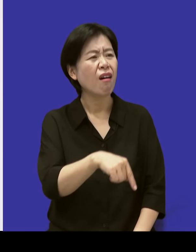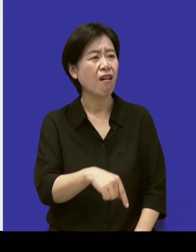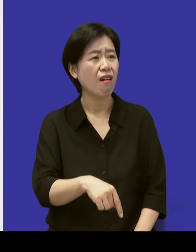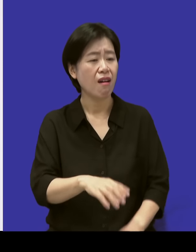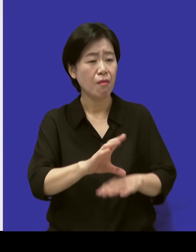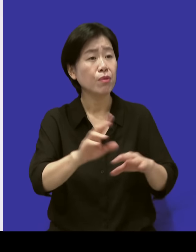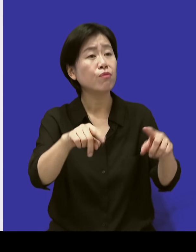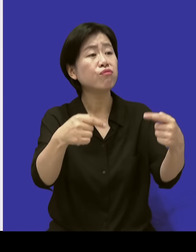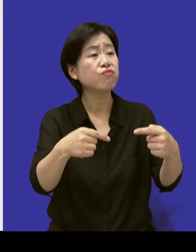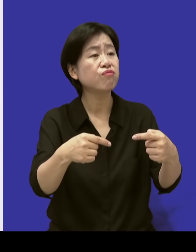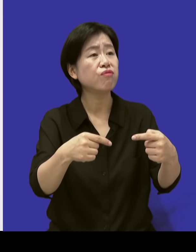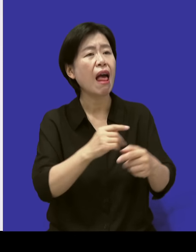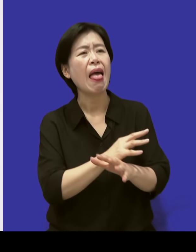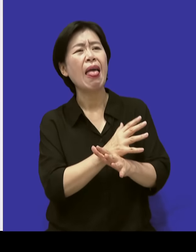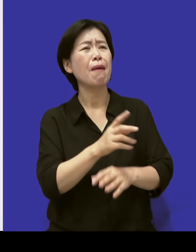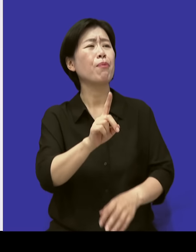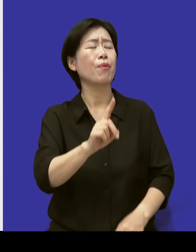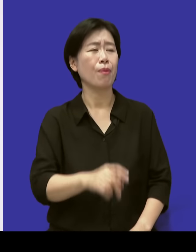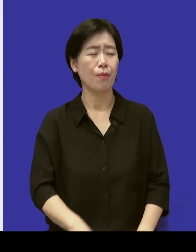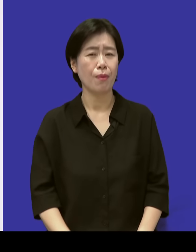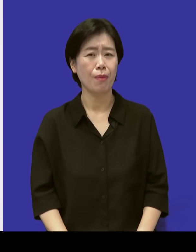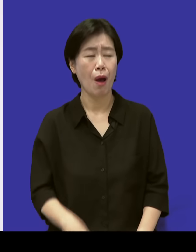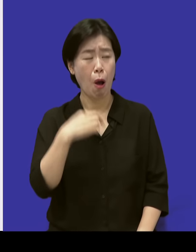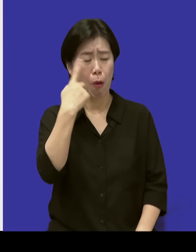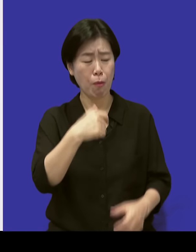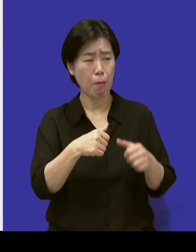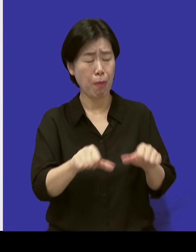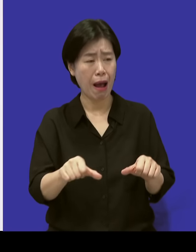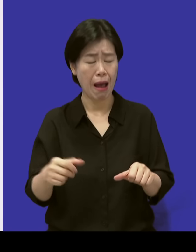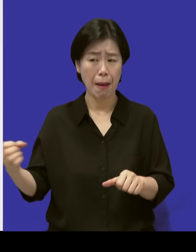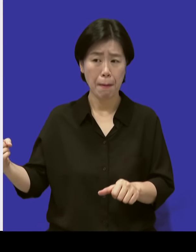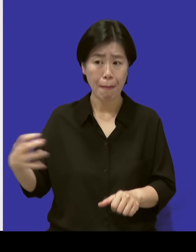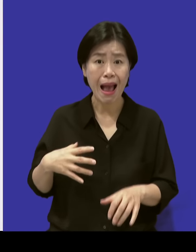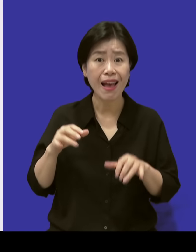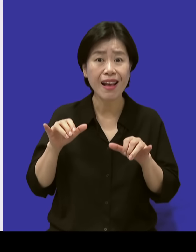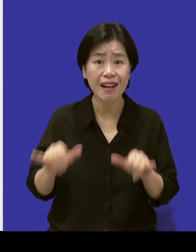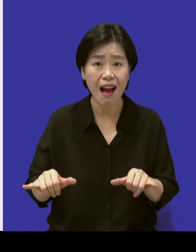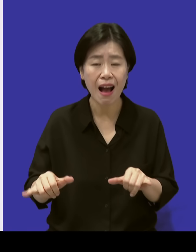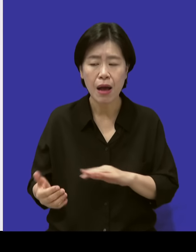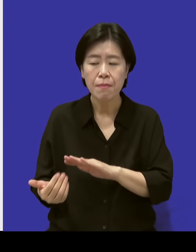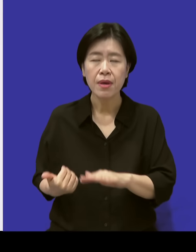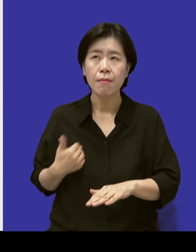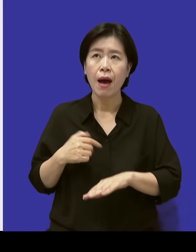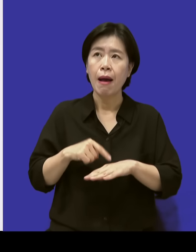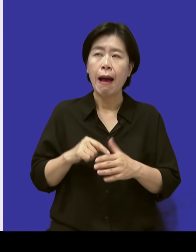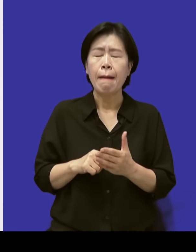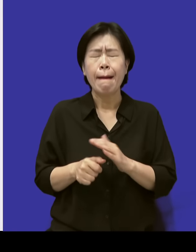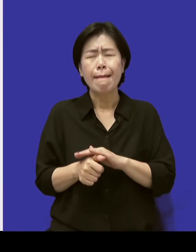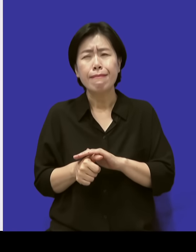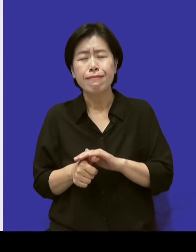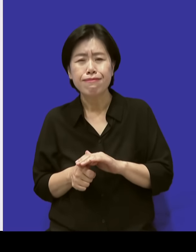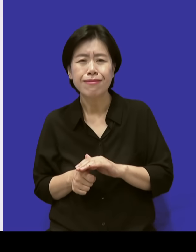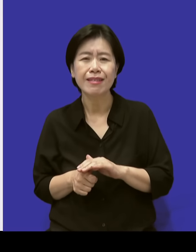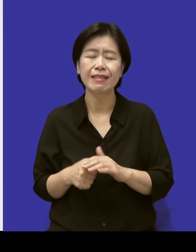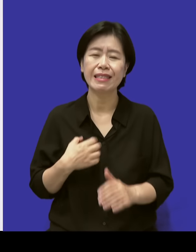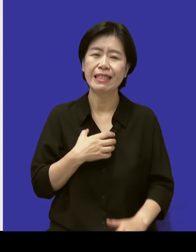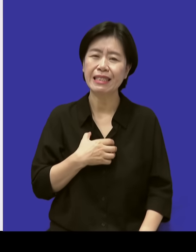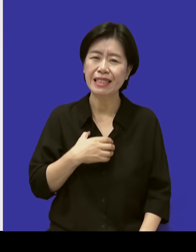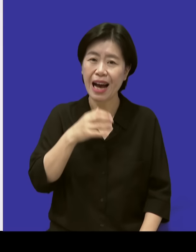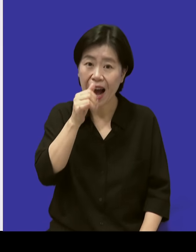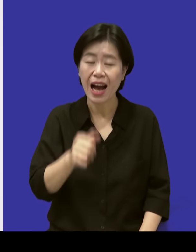망신만 시켰다. 교도관 예. 망신만 시켰다. 이런 말씀도 하시고 그럴까봐 상당히 마음이 좀 어려웠고 또 그